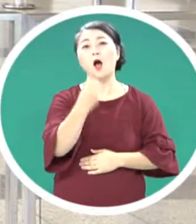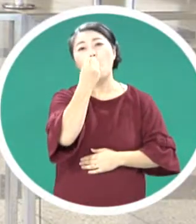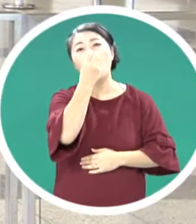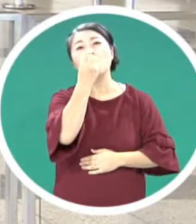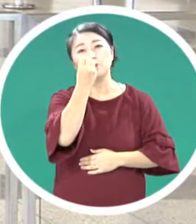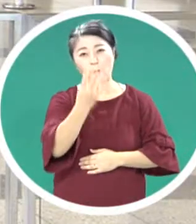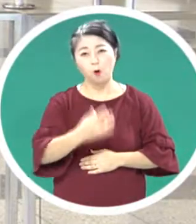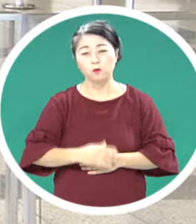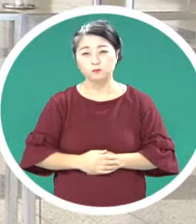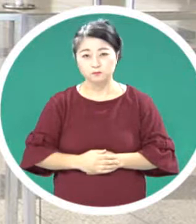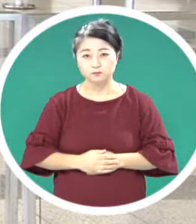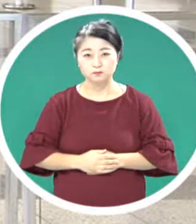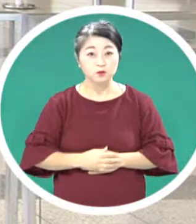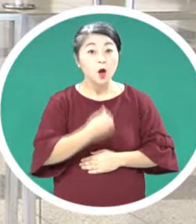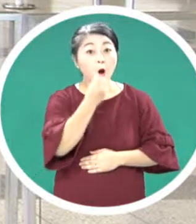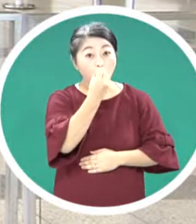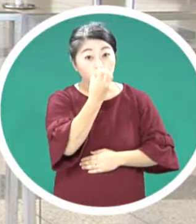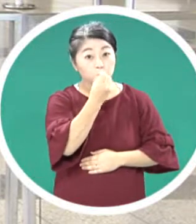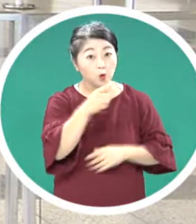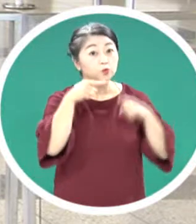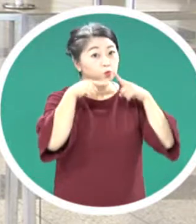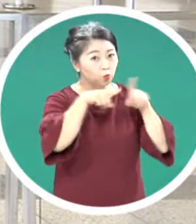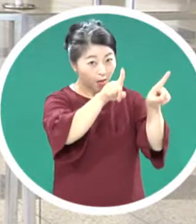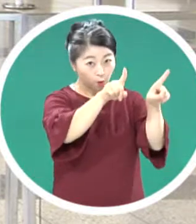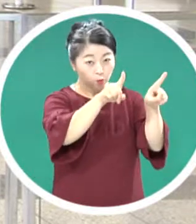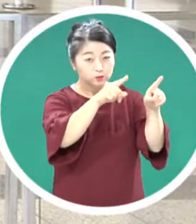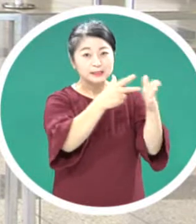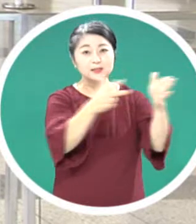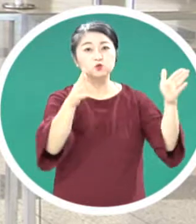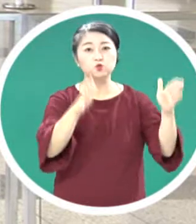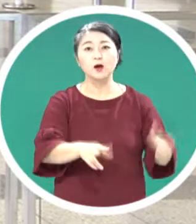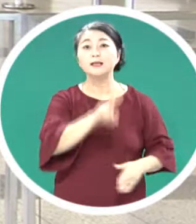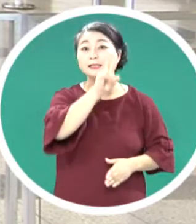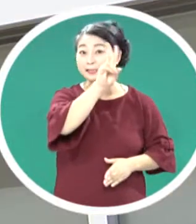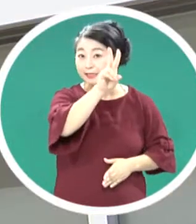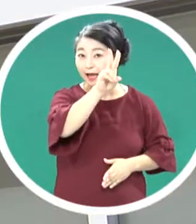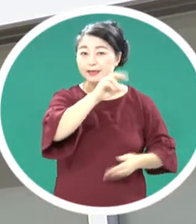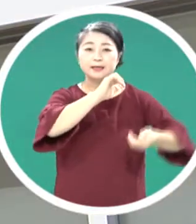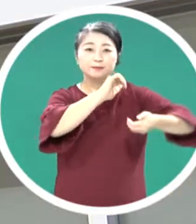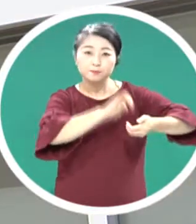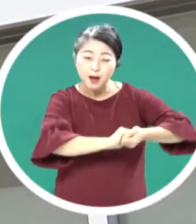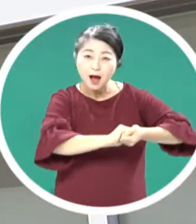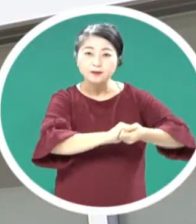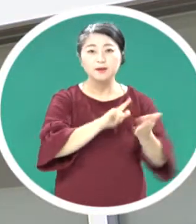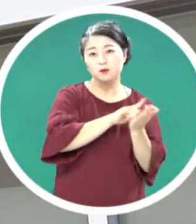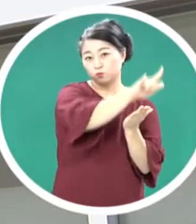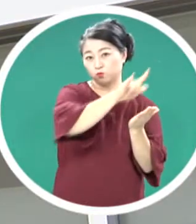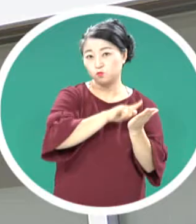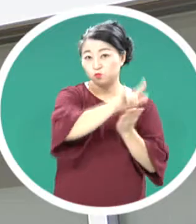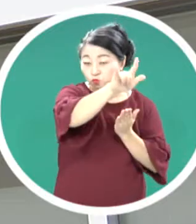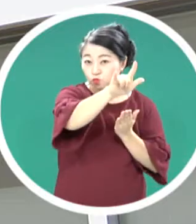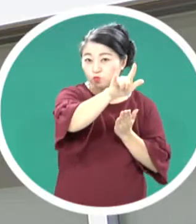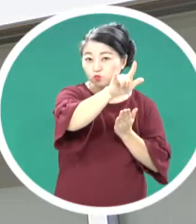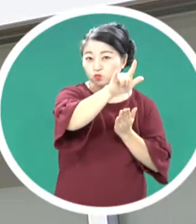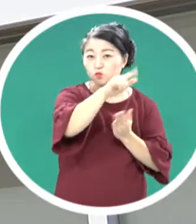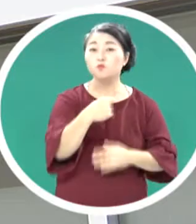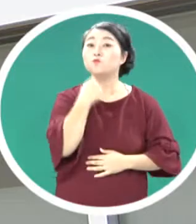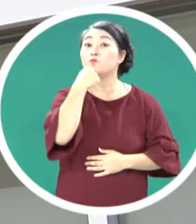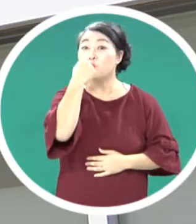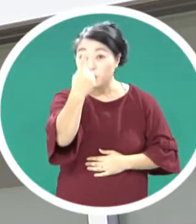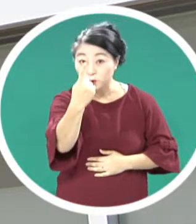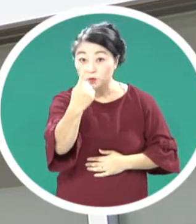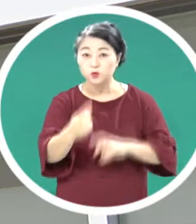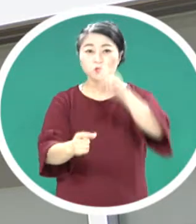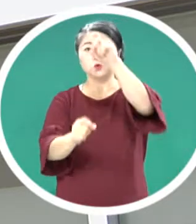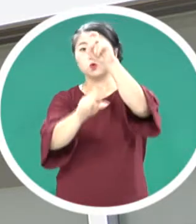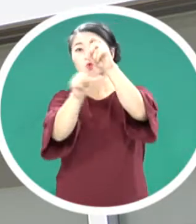ジアで発展を続ける香港への直行便が加わりました。香港ドラゴン航空が週2便定期運航